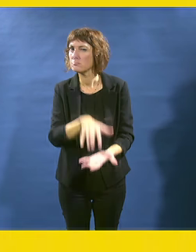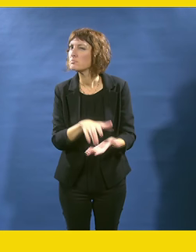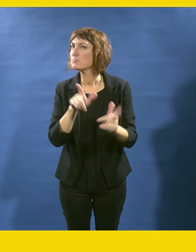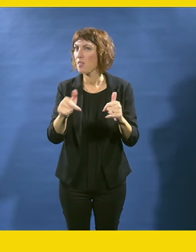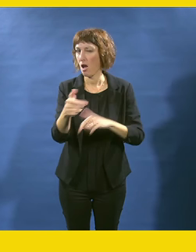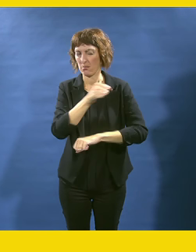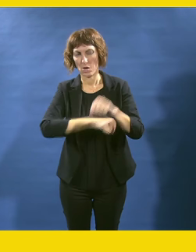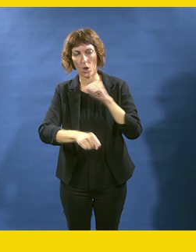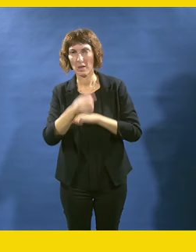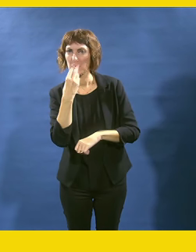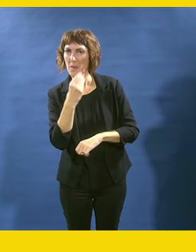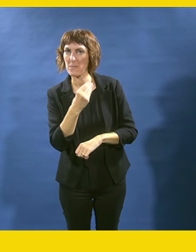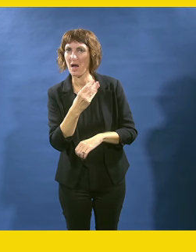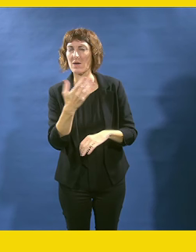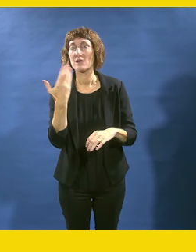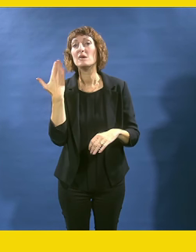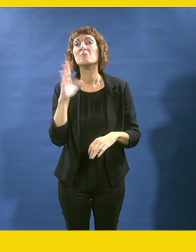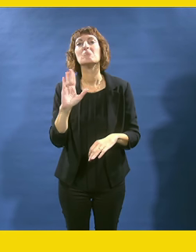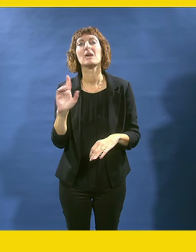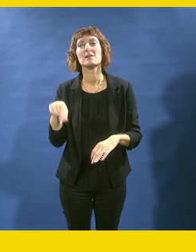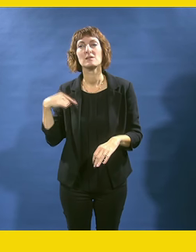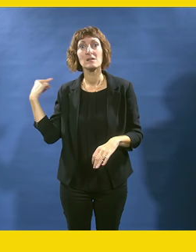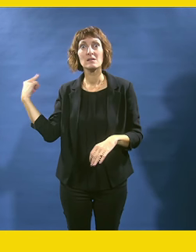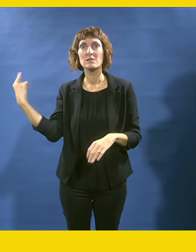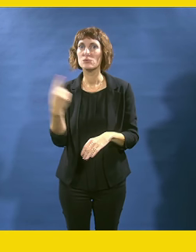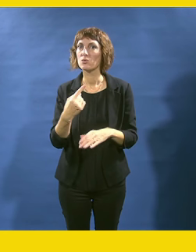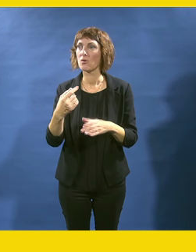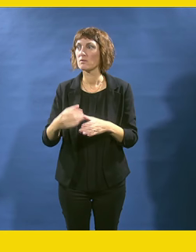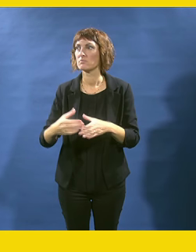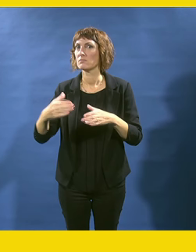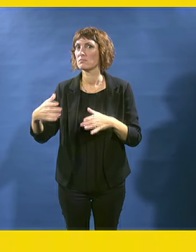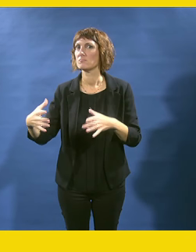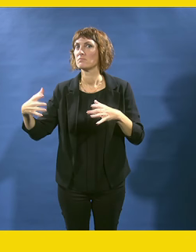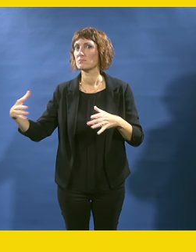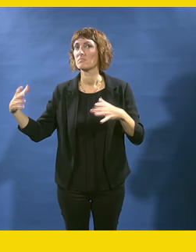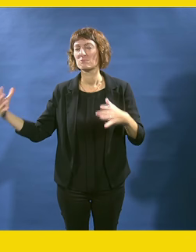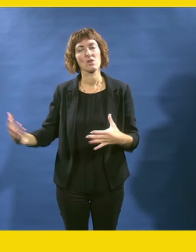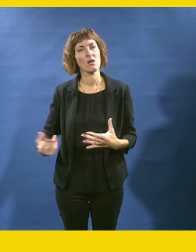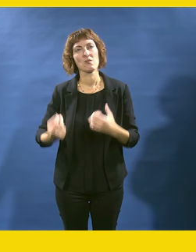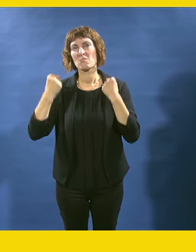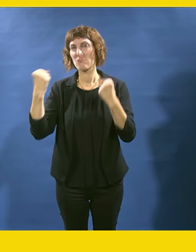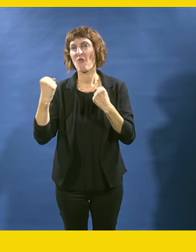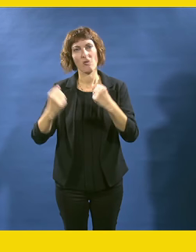croyez-moi, on est tellement, tellement, tellement plus fortes qu'eux. Je vous remercie.